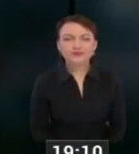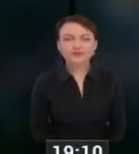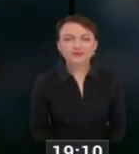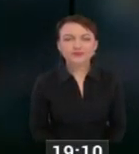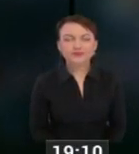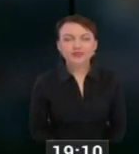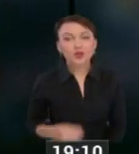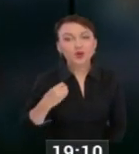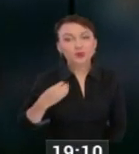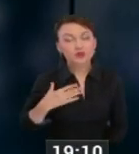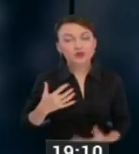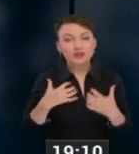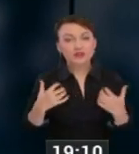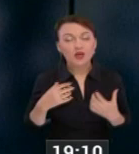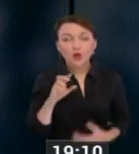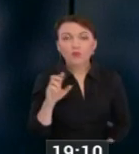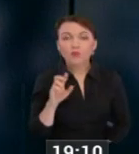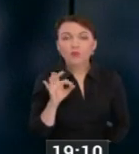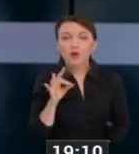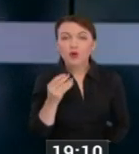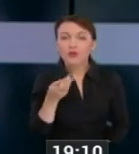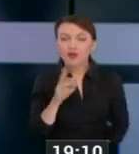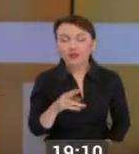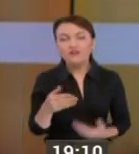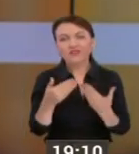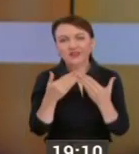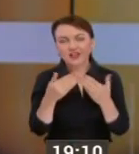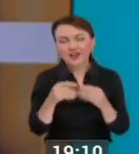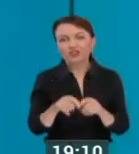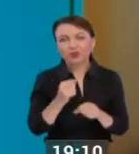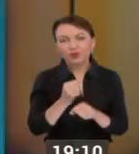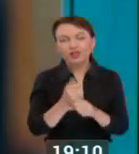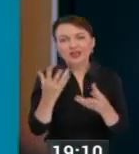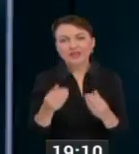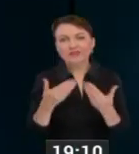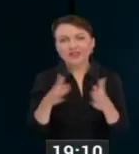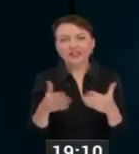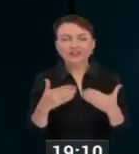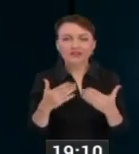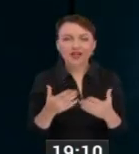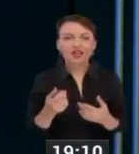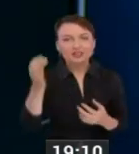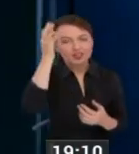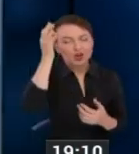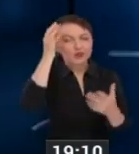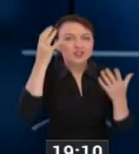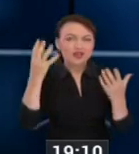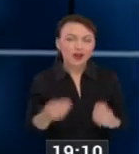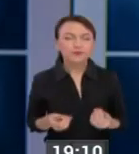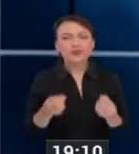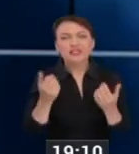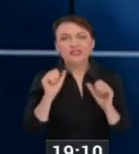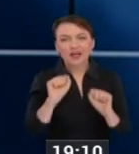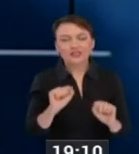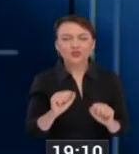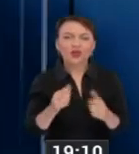У притулку для тварин, що у Бородянці, сьогодні влаштували День відкритих дверей. Спеціально з нагоди Дня захисту тварин. Аби охочі могли побачити,